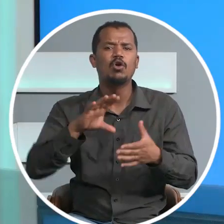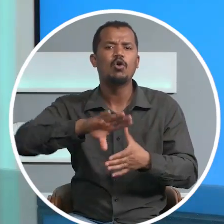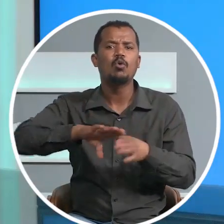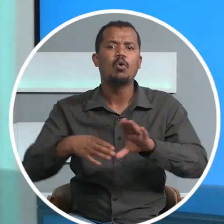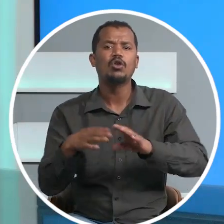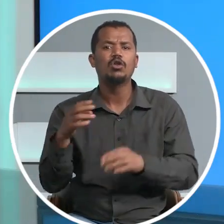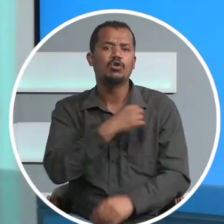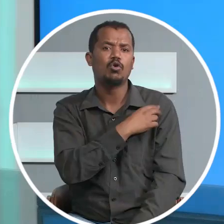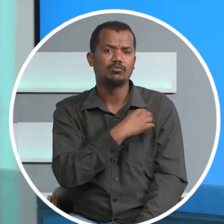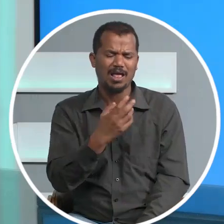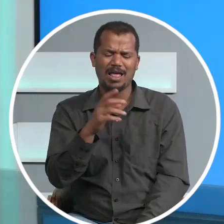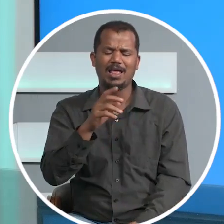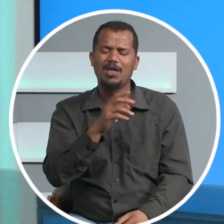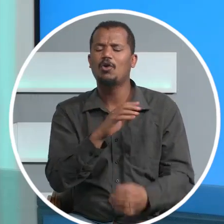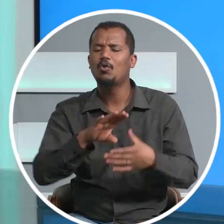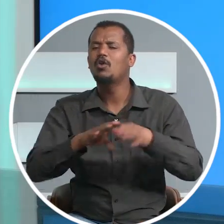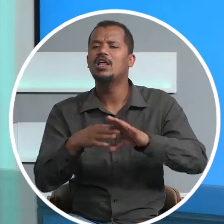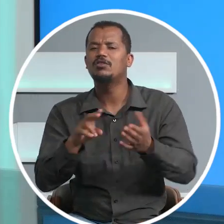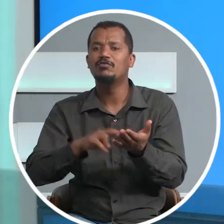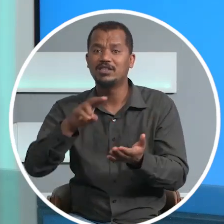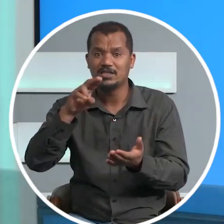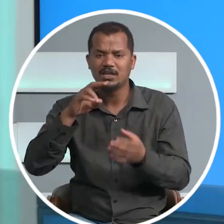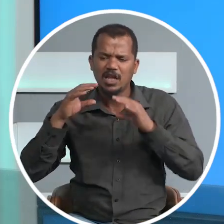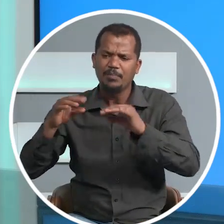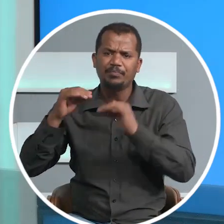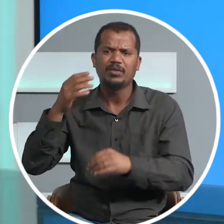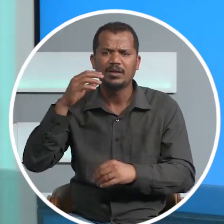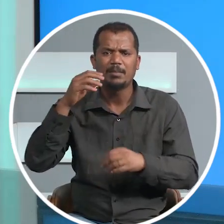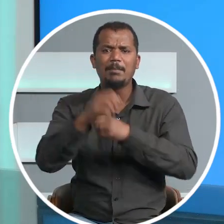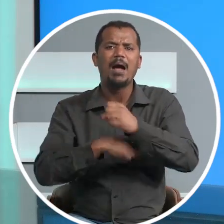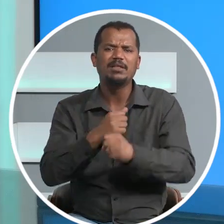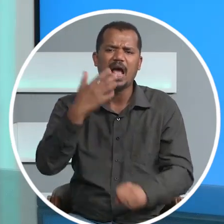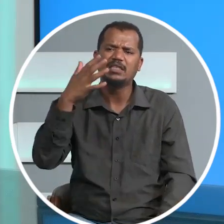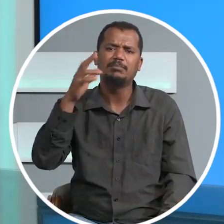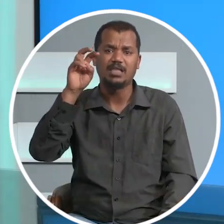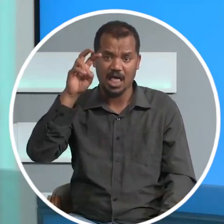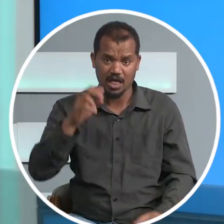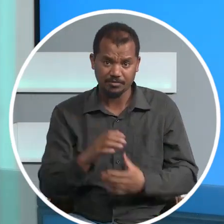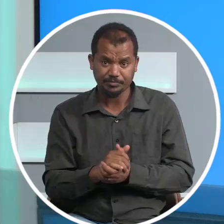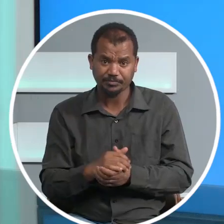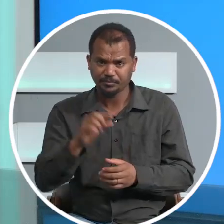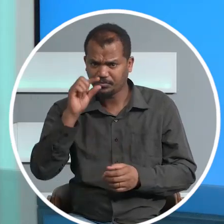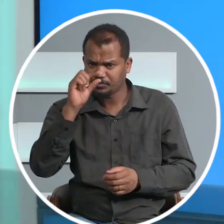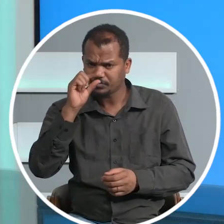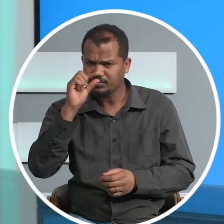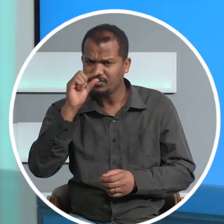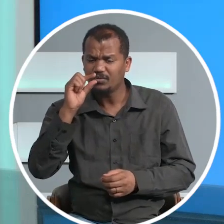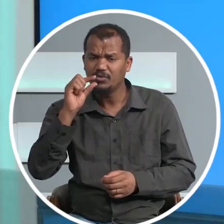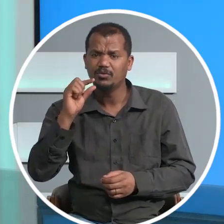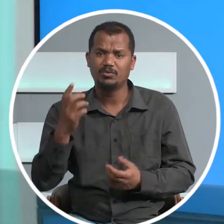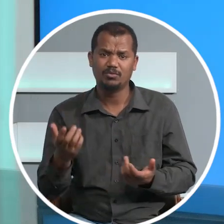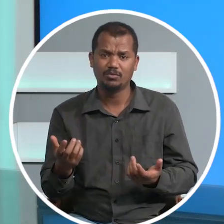ጎንደር ሆስፒታል ማለት ጎንደር ዩኒቨርሲቲ ፊዚዮቴራፒስቶችን ያሰለጥናል። በአመት 15 20 ነው የሚያሰለጥነው በአመት። አዎ፣ የሰው ሰራሽ